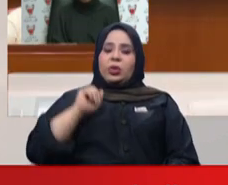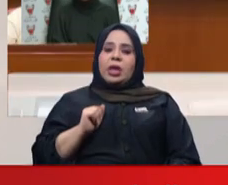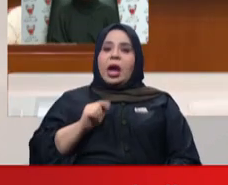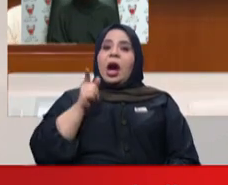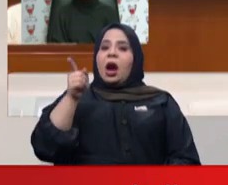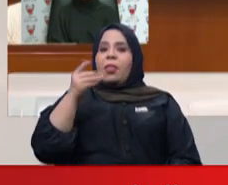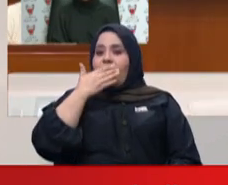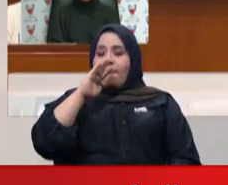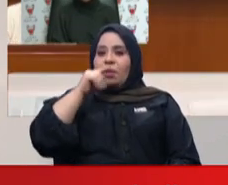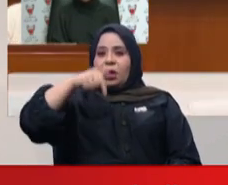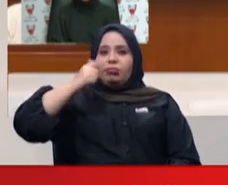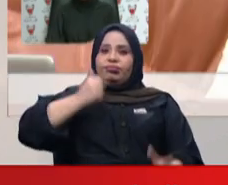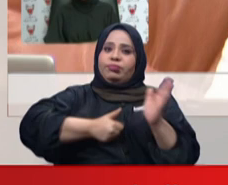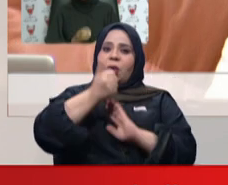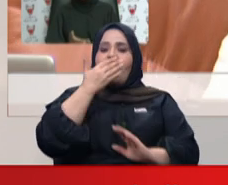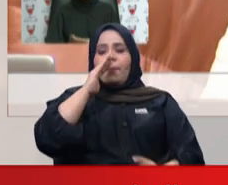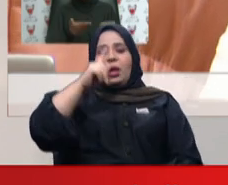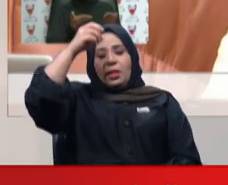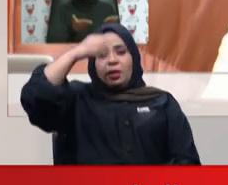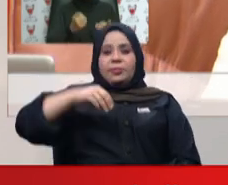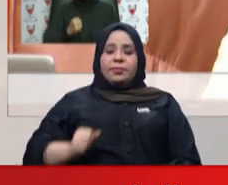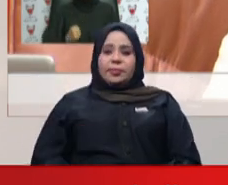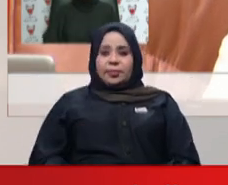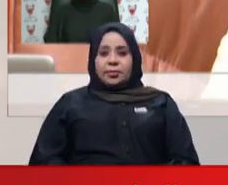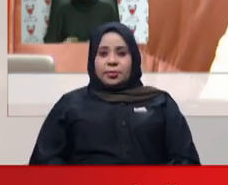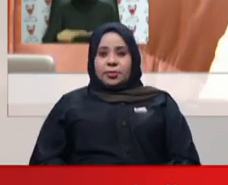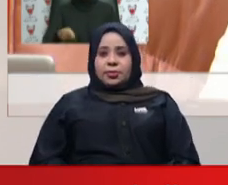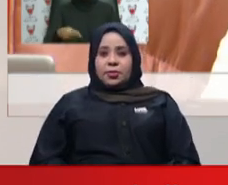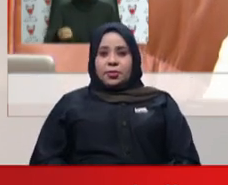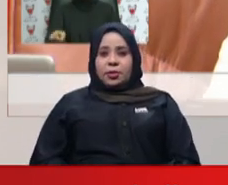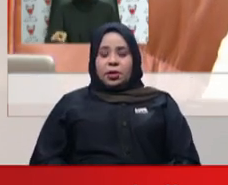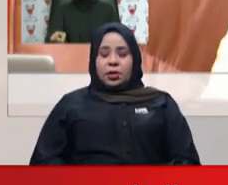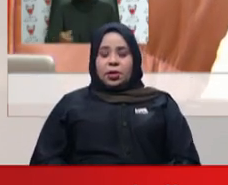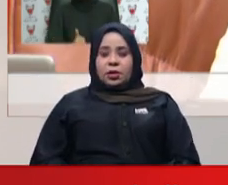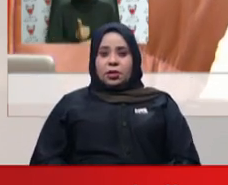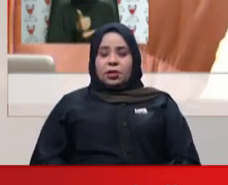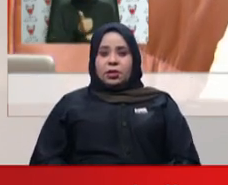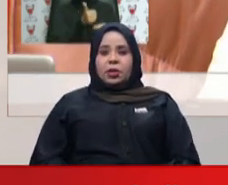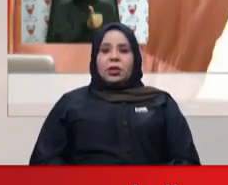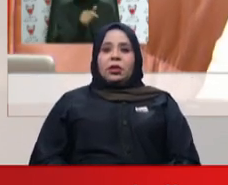وتحقق الحمد لله رب العالمين. يعني دكتور